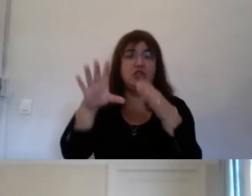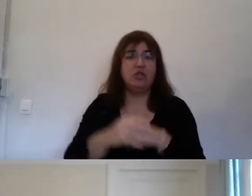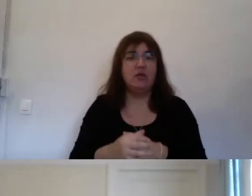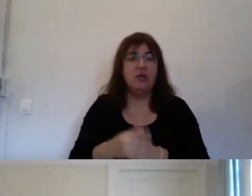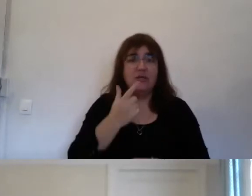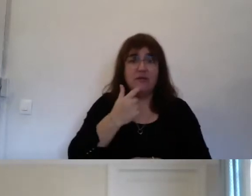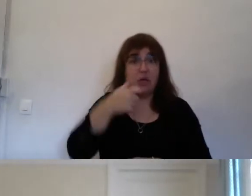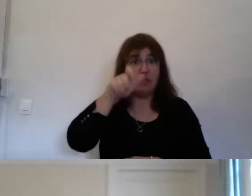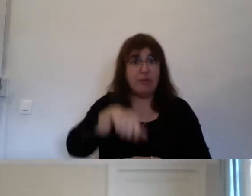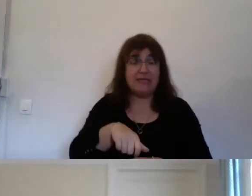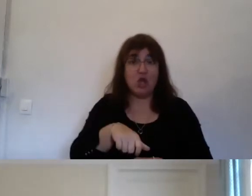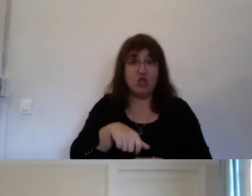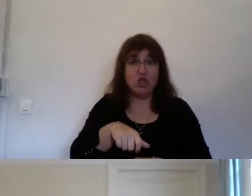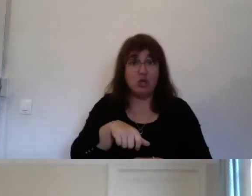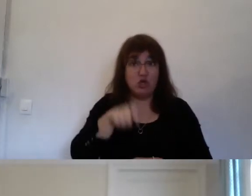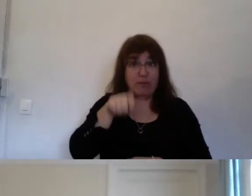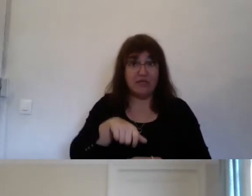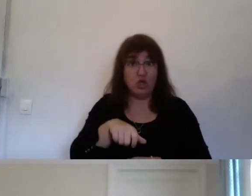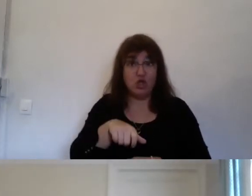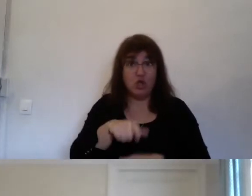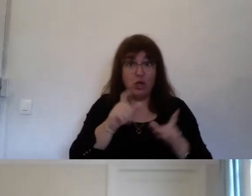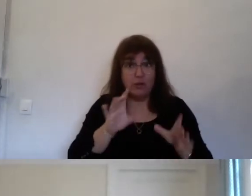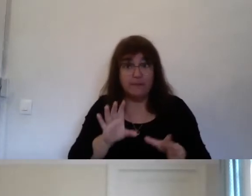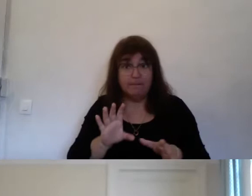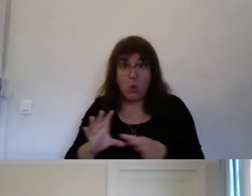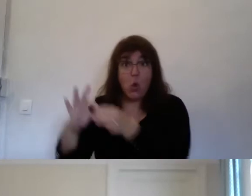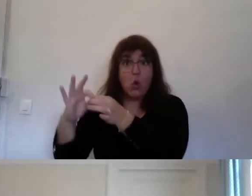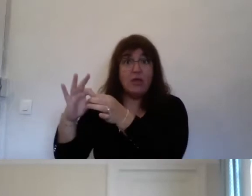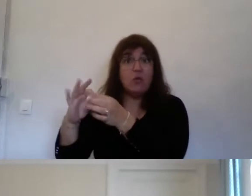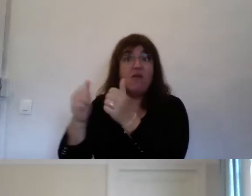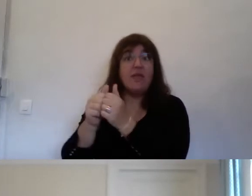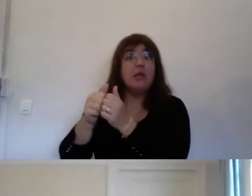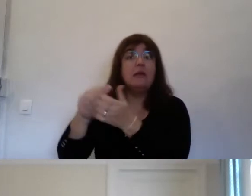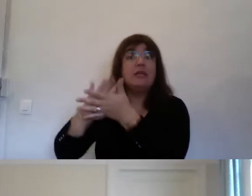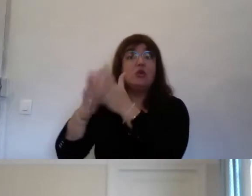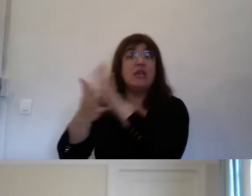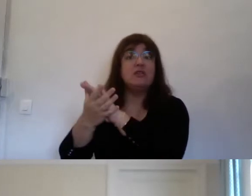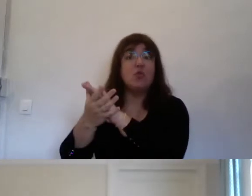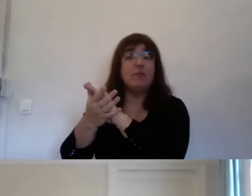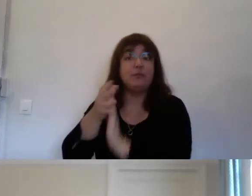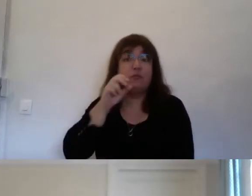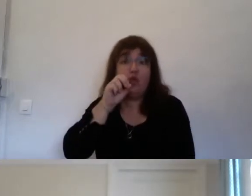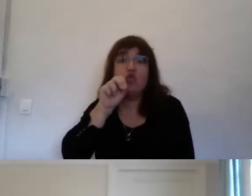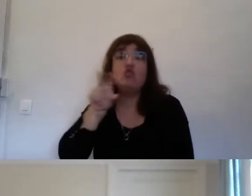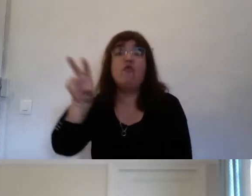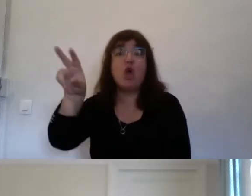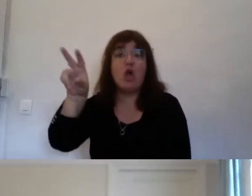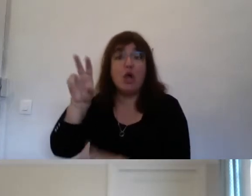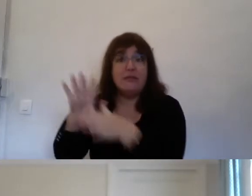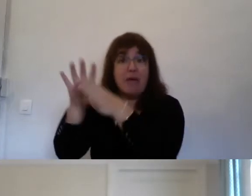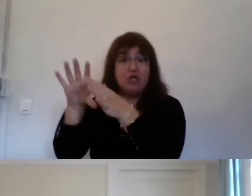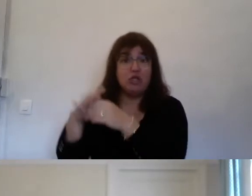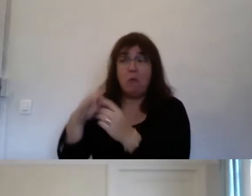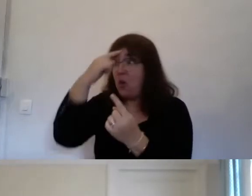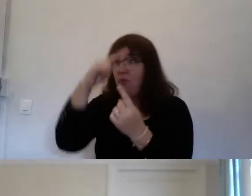déficient visuel se mettant en relation avec l'association Les Souffleurs d'Images sur un thème choisi, donc avec les ressources